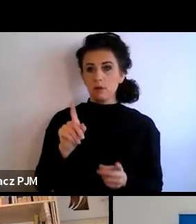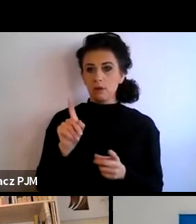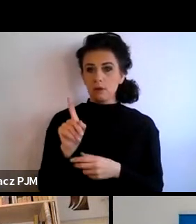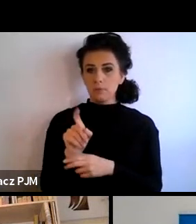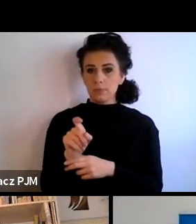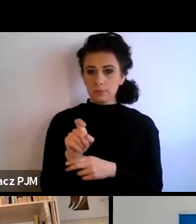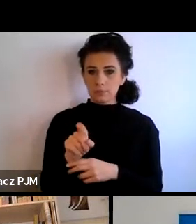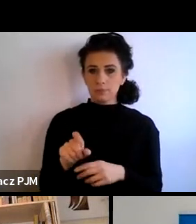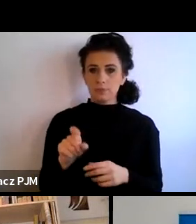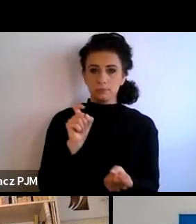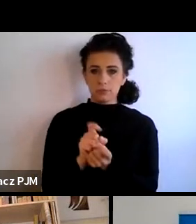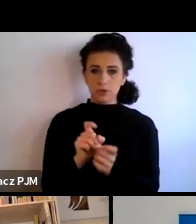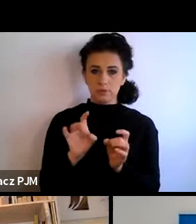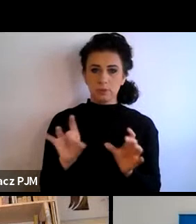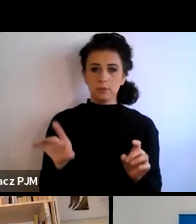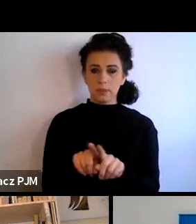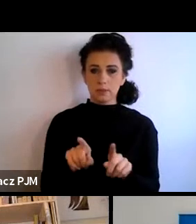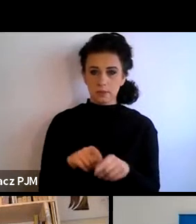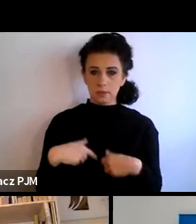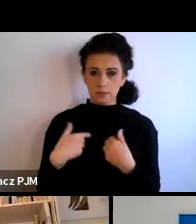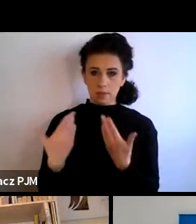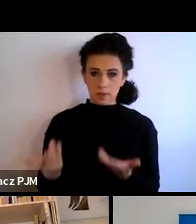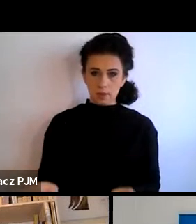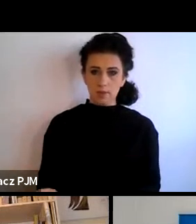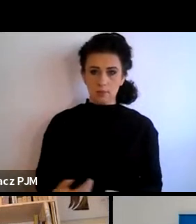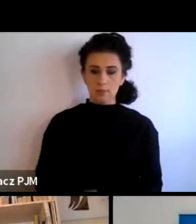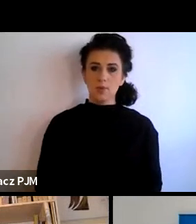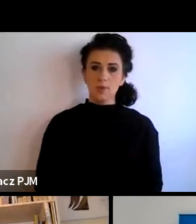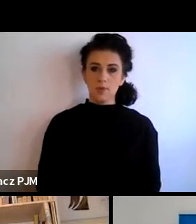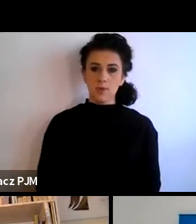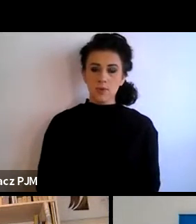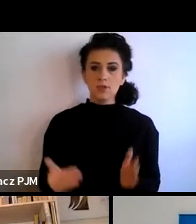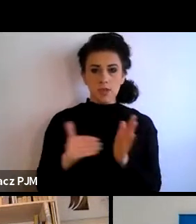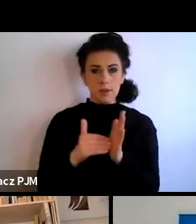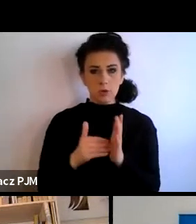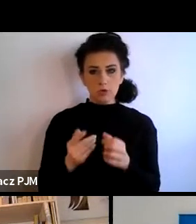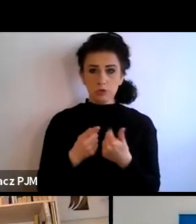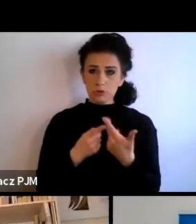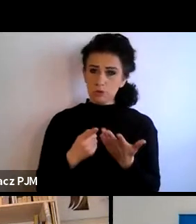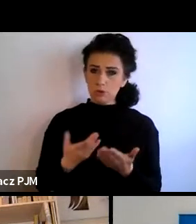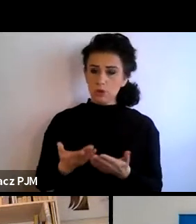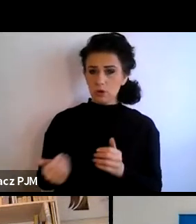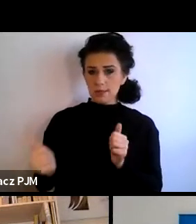no w miarę zapotrzebowania, które zgłaszają asystenci.